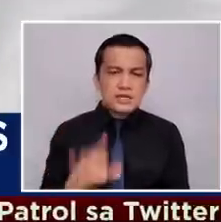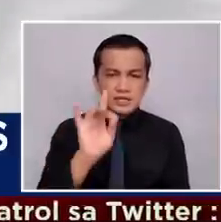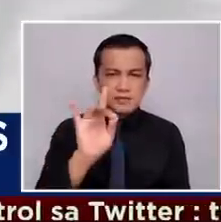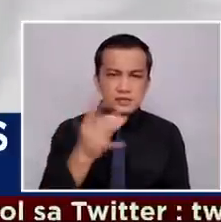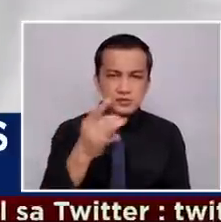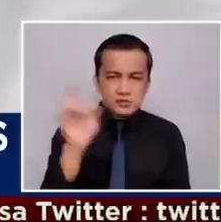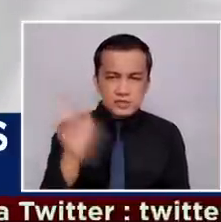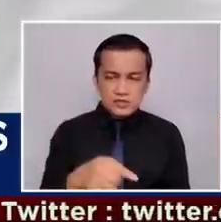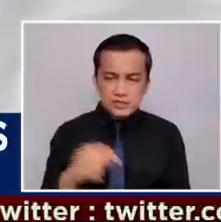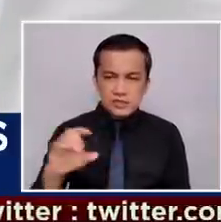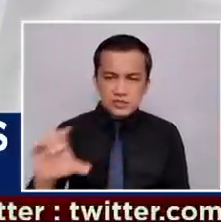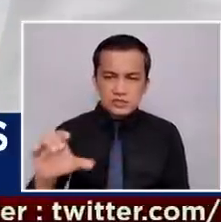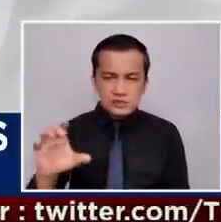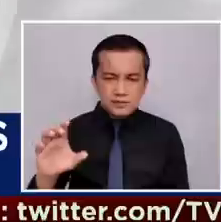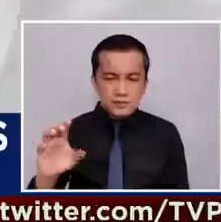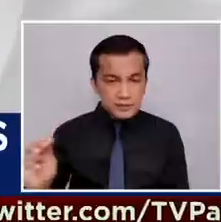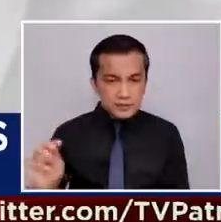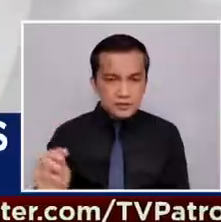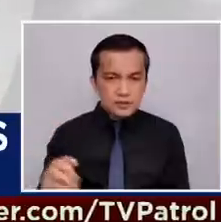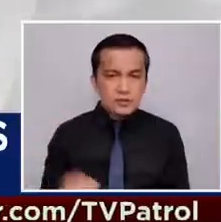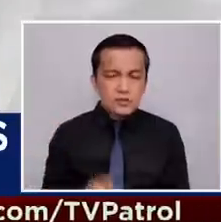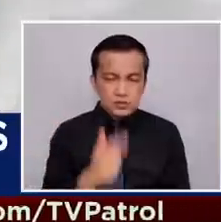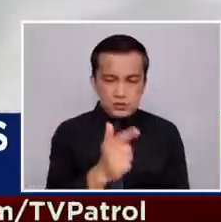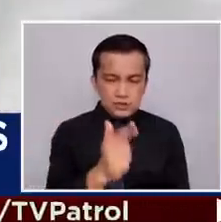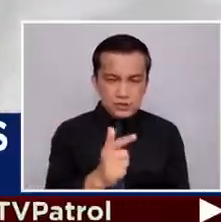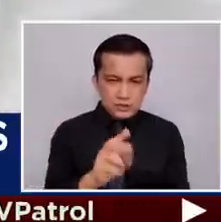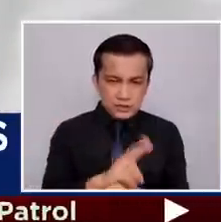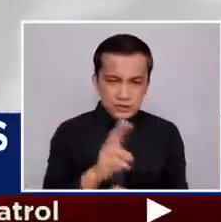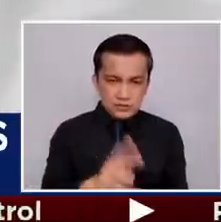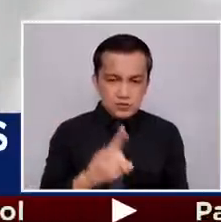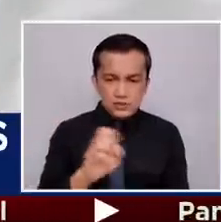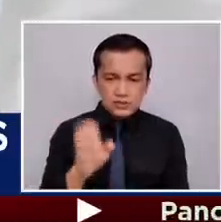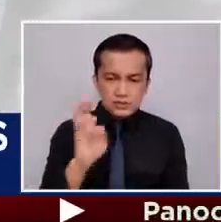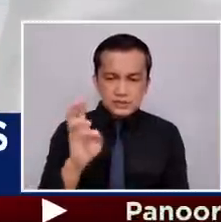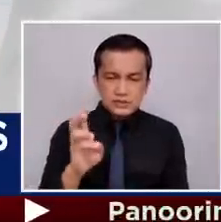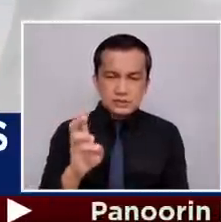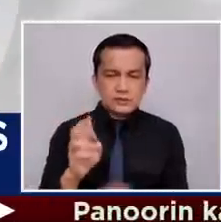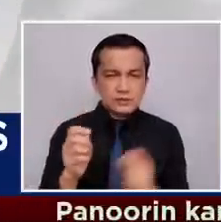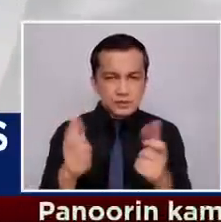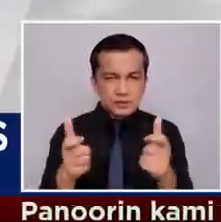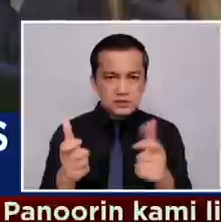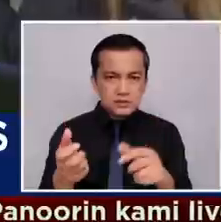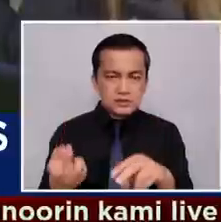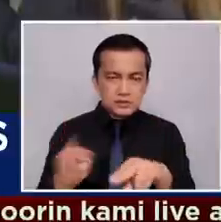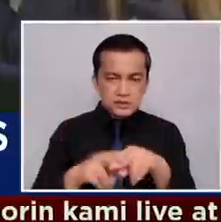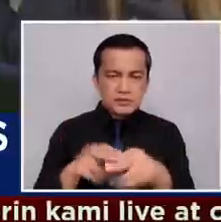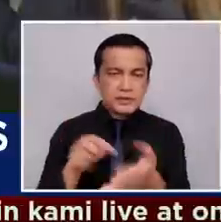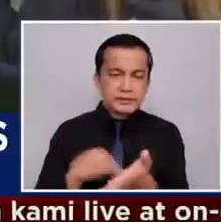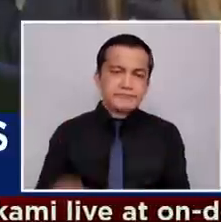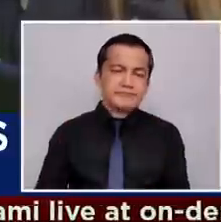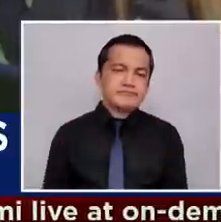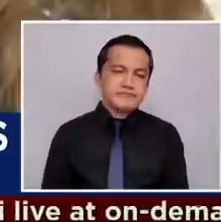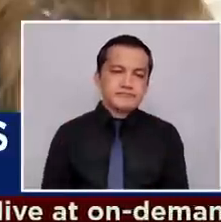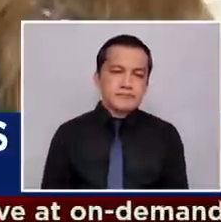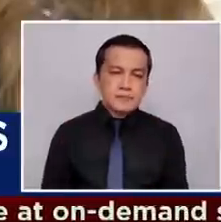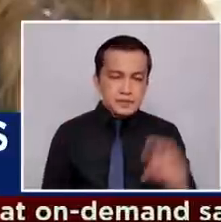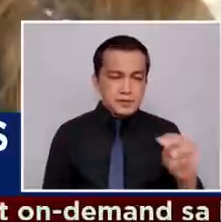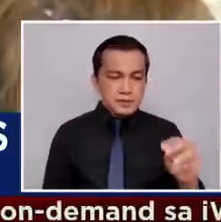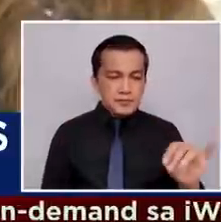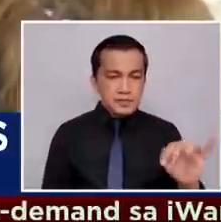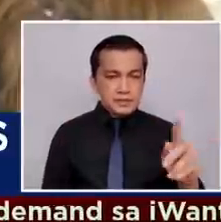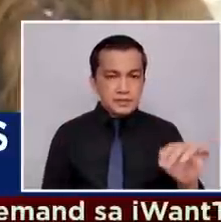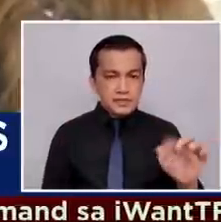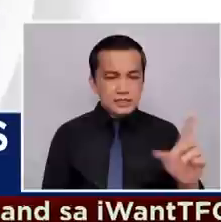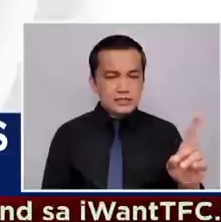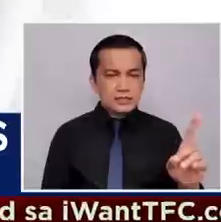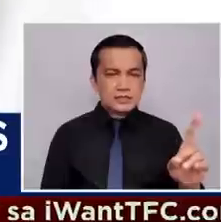Kung 20 cubic meters halimbawa ang konsumo, mahigit 160 pesos agad ang magiging taas singil. Ang Maynilad naman,